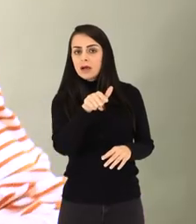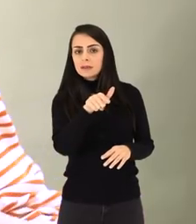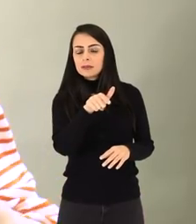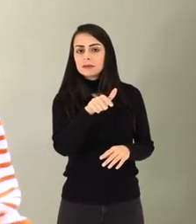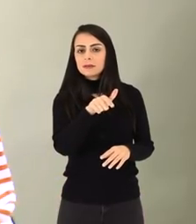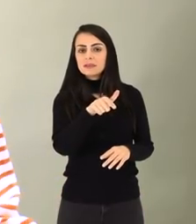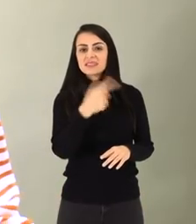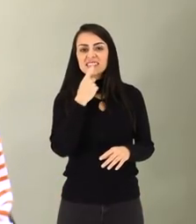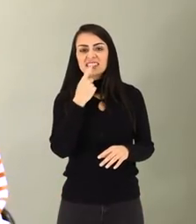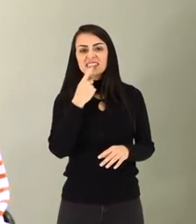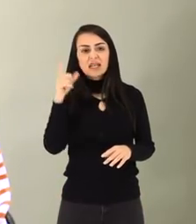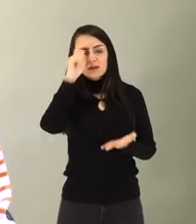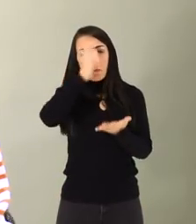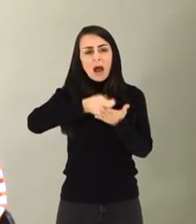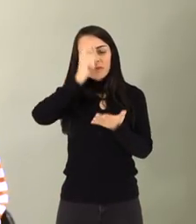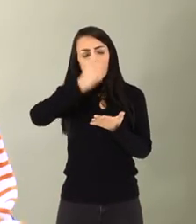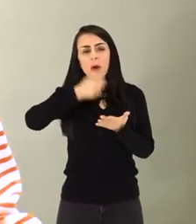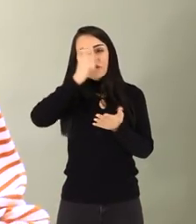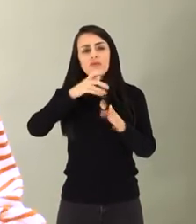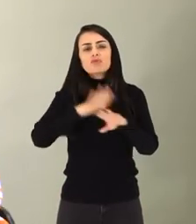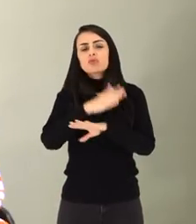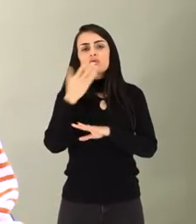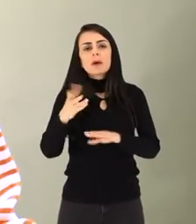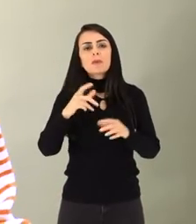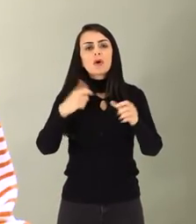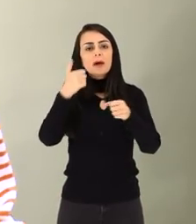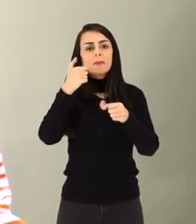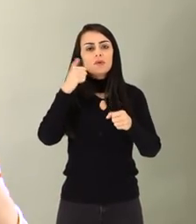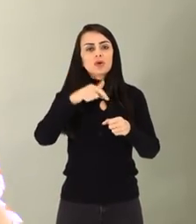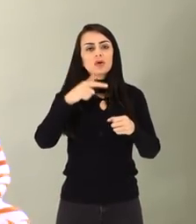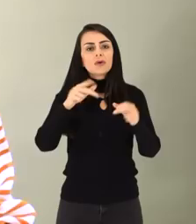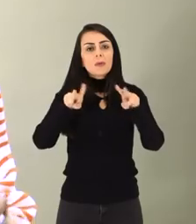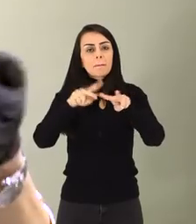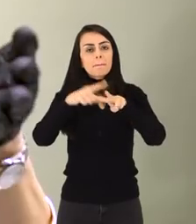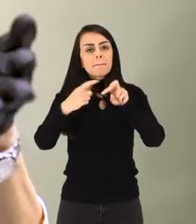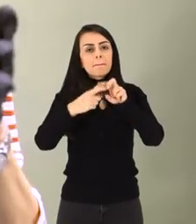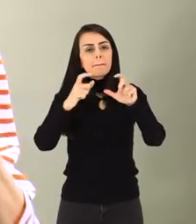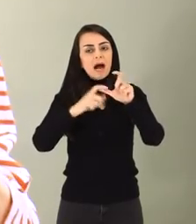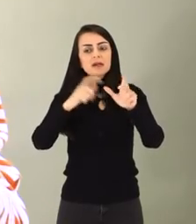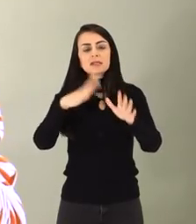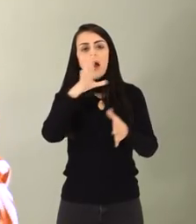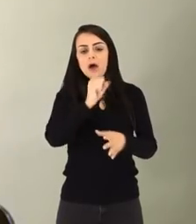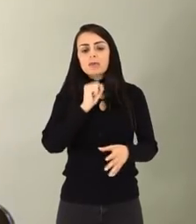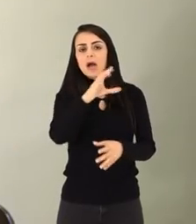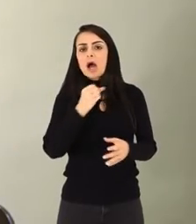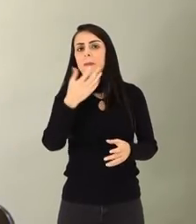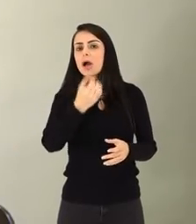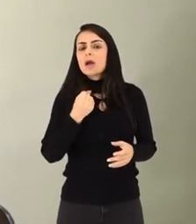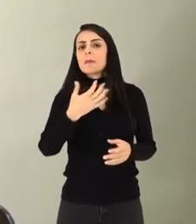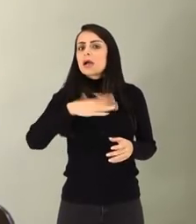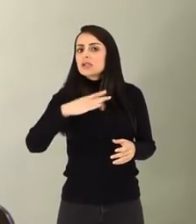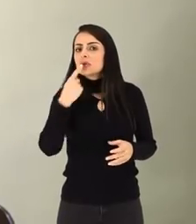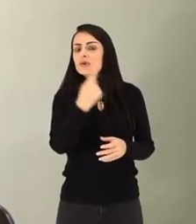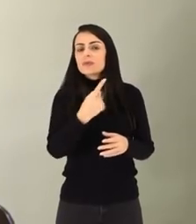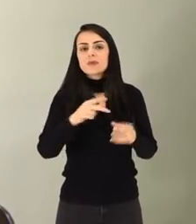kaynaklı yıllarca başvuruyor, tamam mı? Diyor ki bu gezegene talip yoksa ben alacağım, ben alacağım, ben alacağım ve adam en sonunda yasa açıklığını